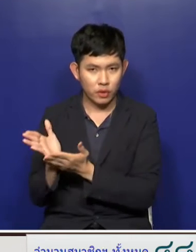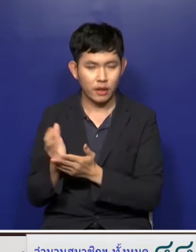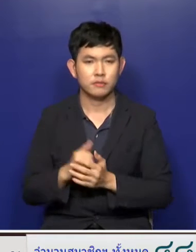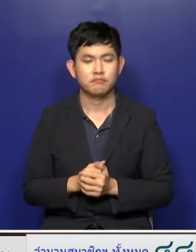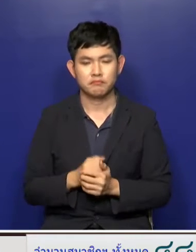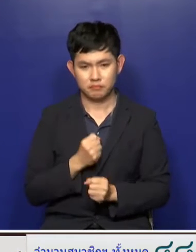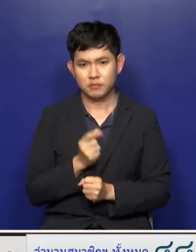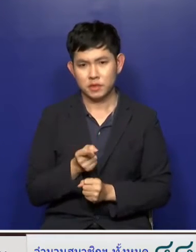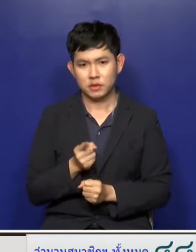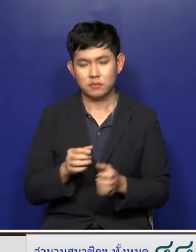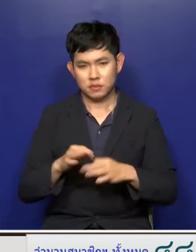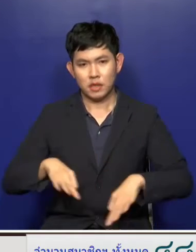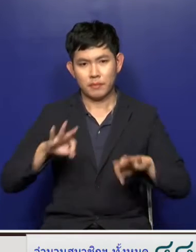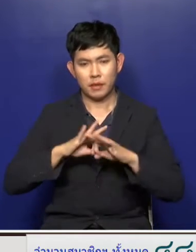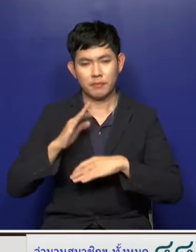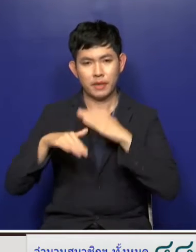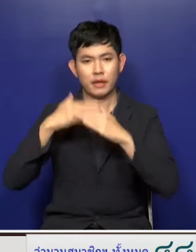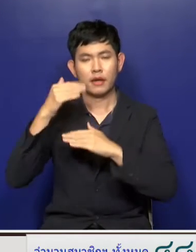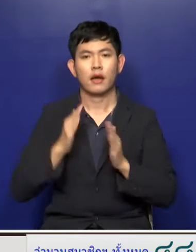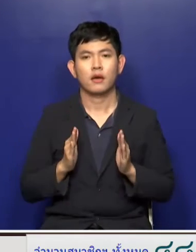แล้วทันก็ให้ภากกับกพัฒนาคน